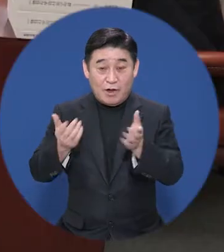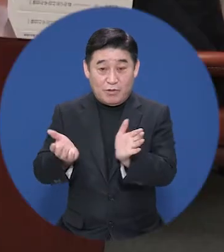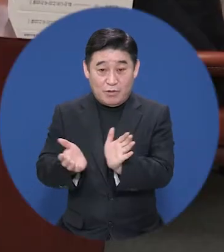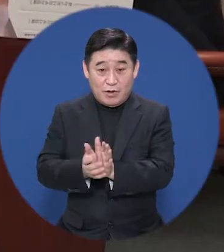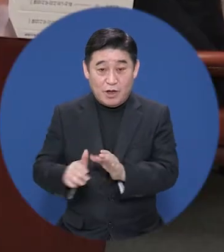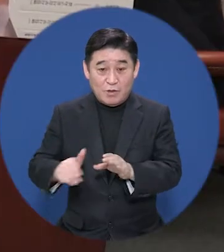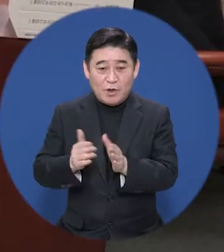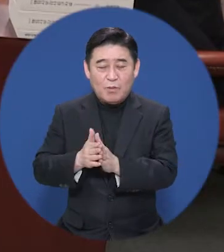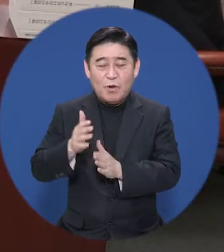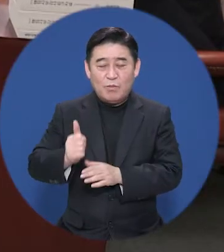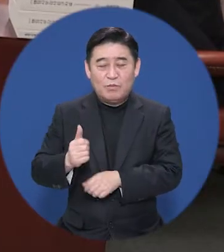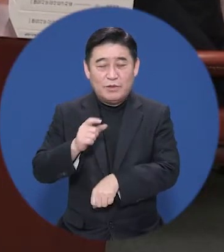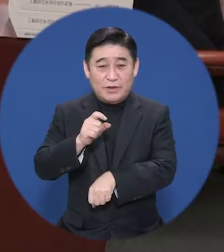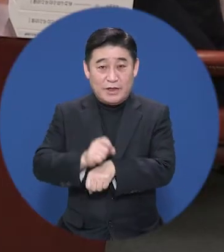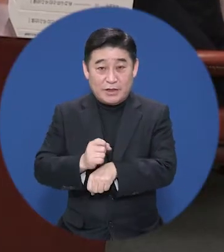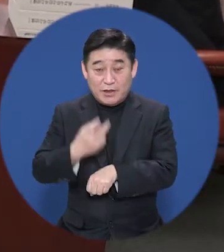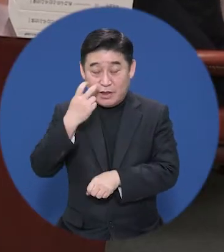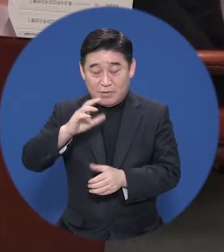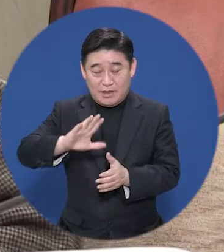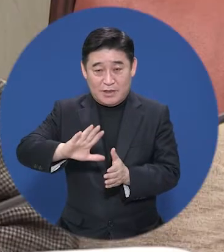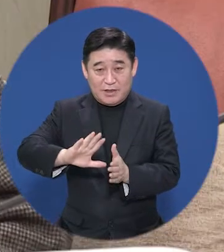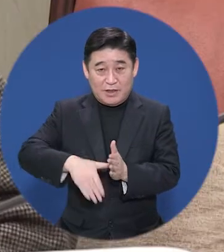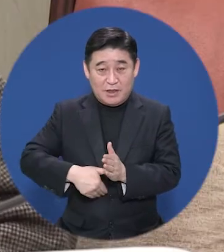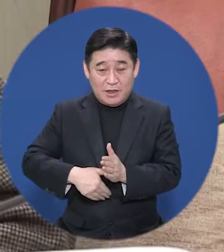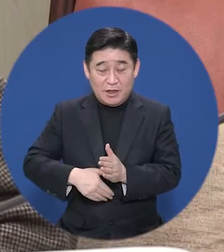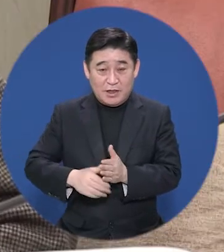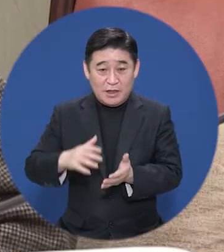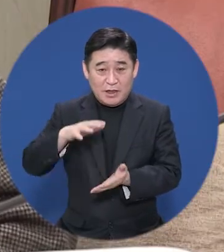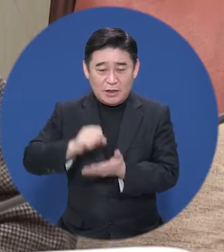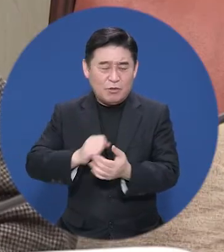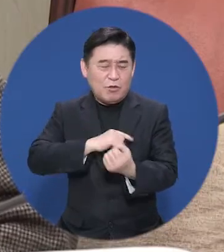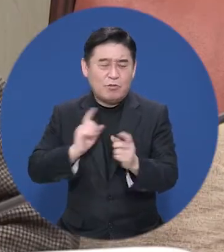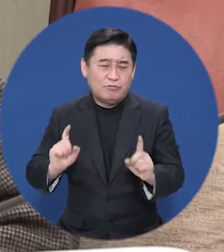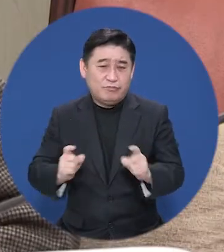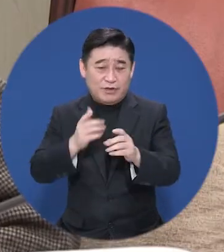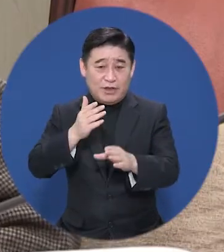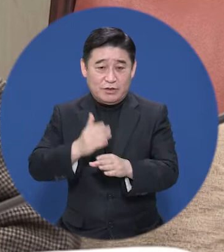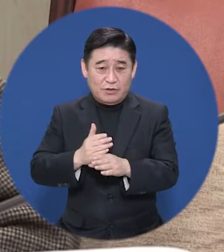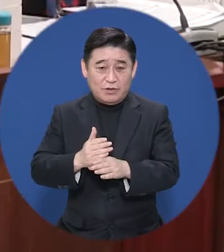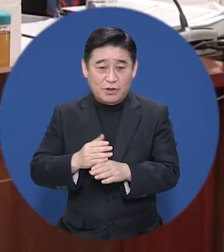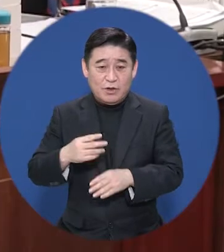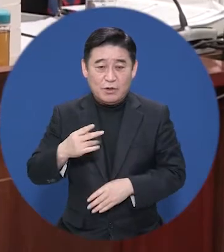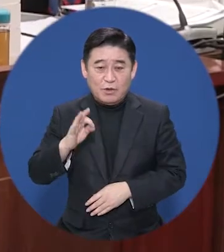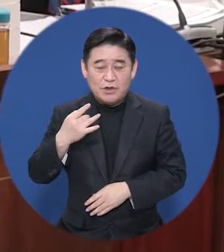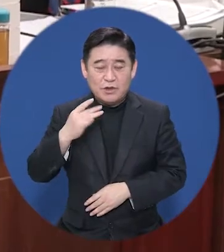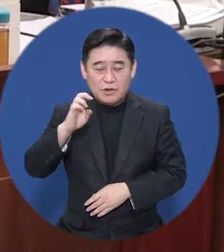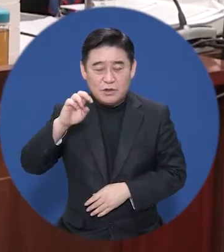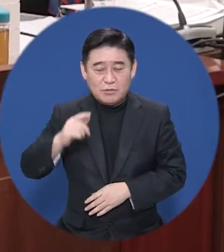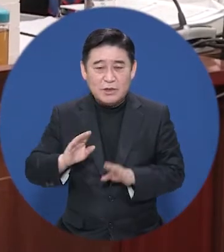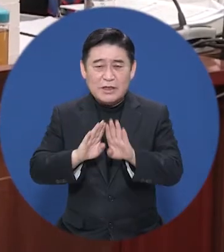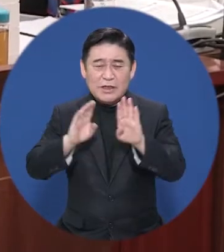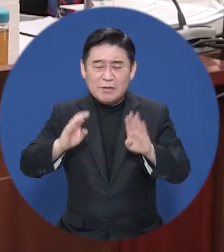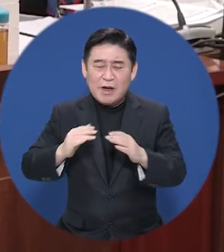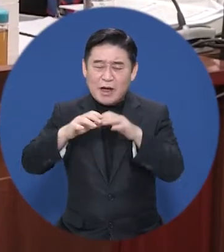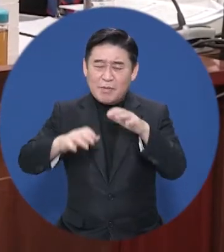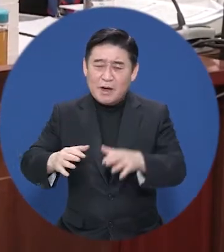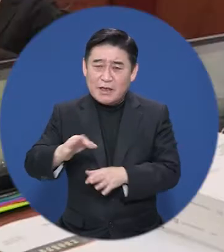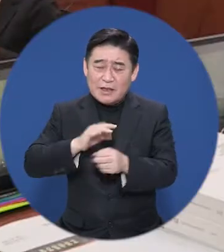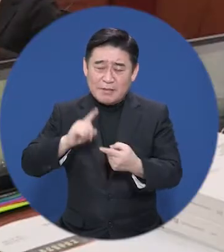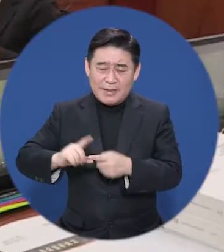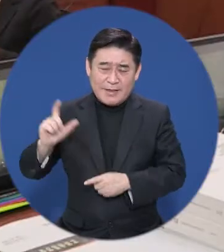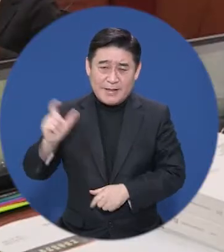문화체육관광위원회가 문화본부 소관 행정사무감사에서 소유권 분쟁을 겪고 있는 도니문 박물관 마을 사업에 대해